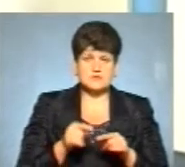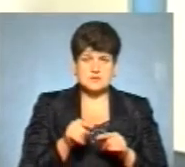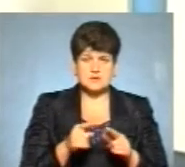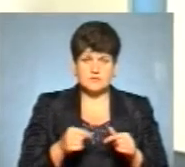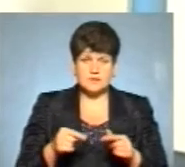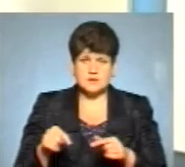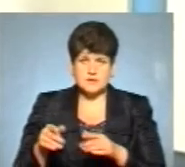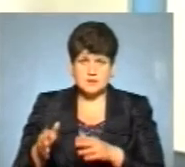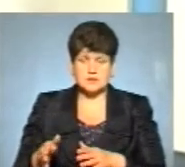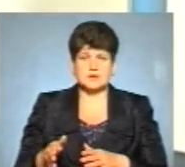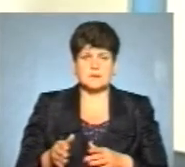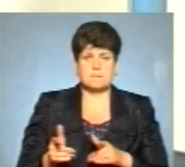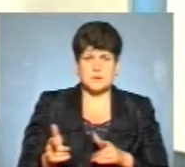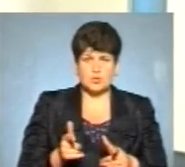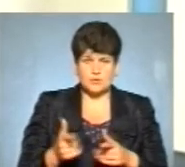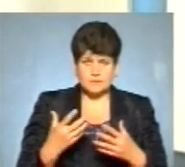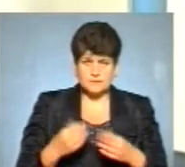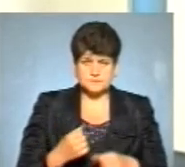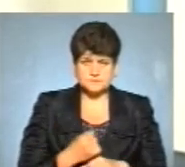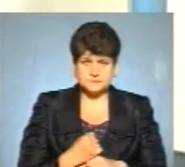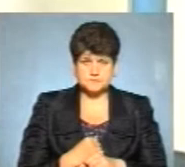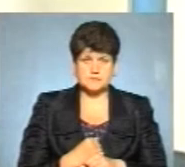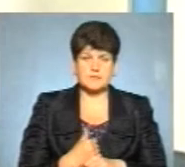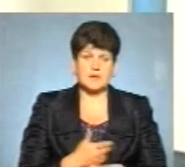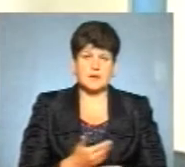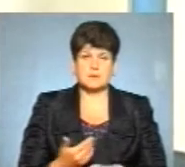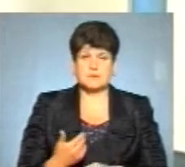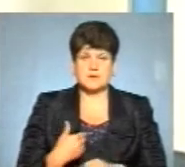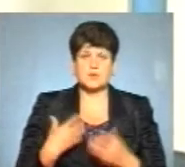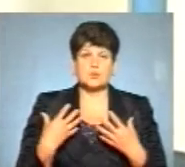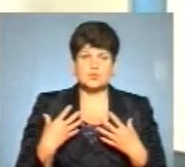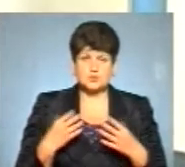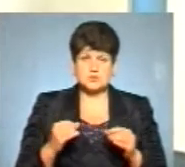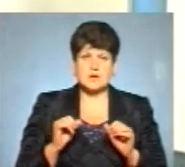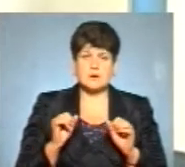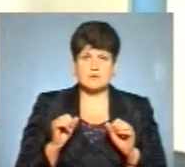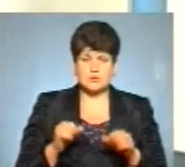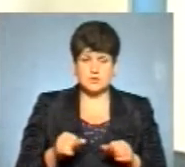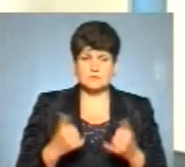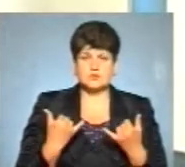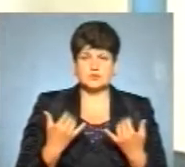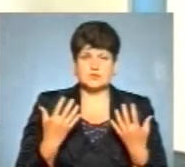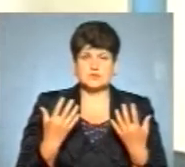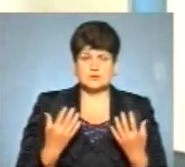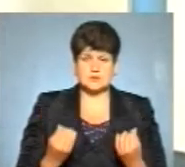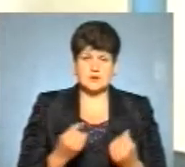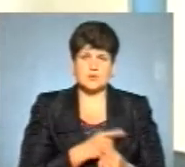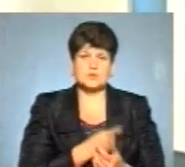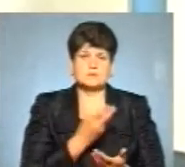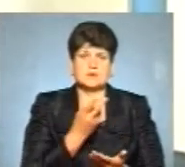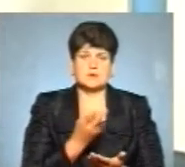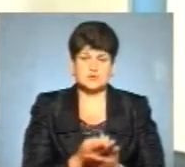відділеннях, відповідна підготовка. І ми вже могли б навіть із сьогоднішнього дня